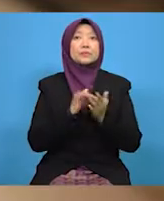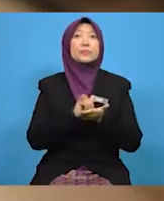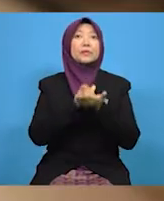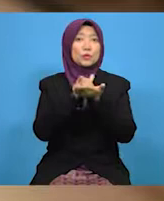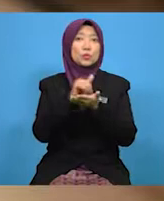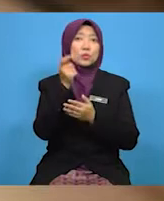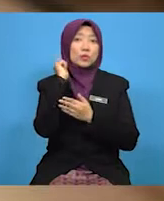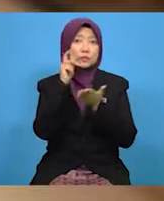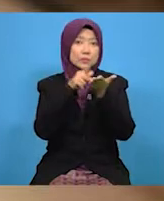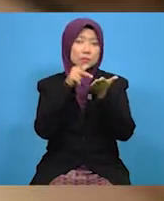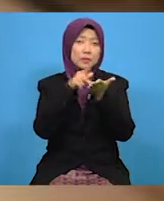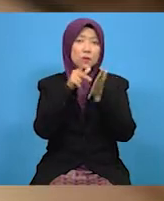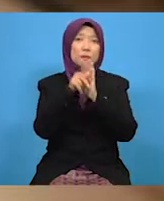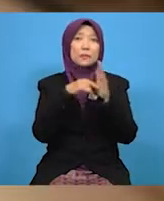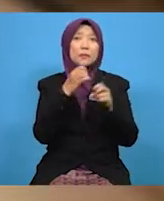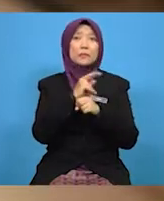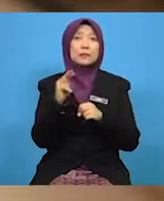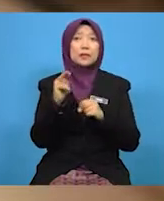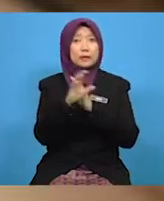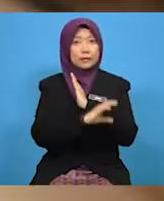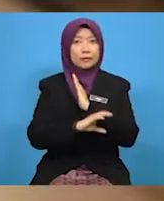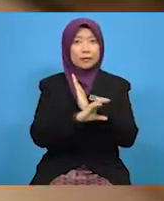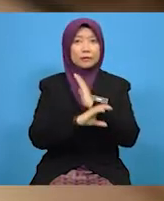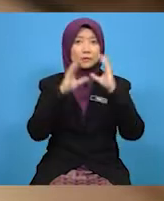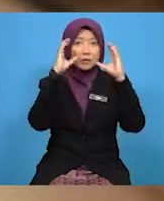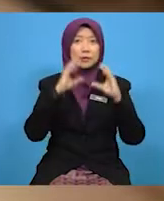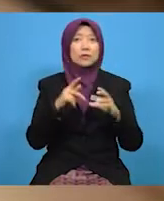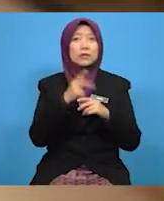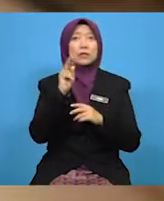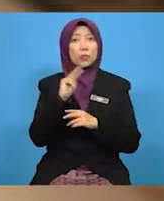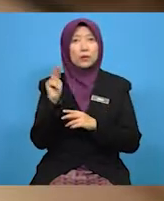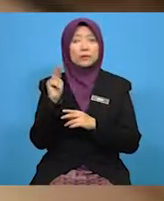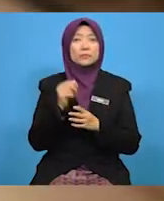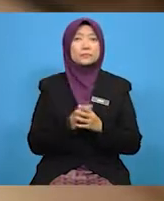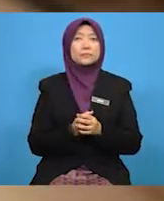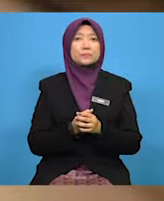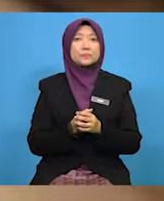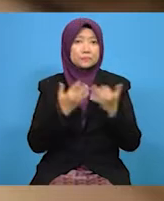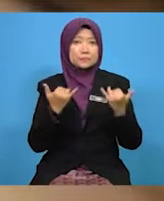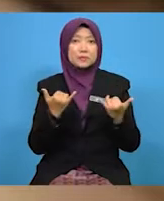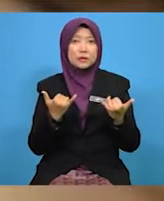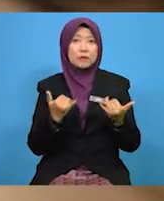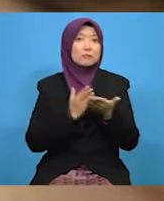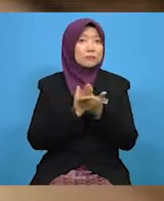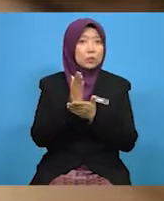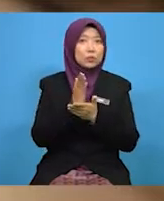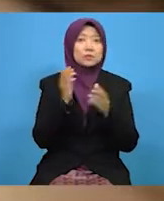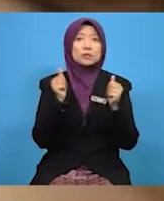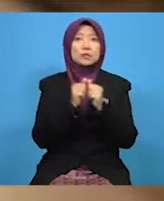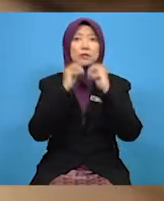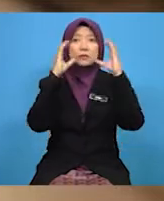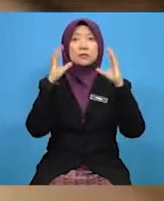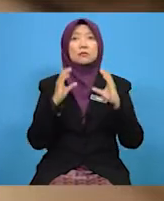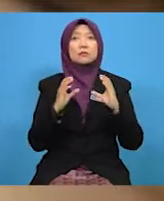Begitulah tadi penghitungan pendapatan negara kaedah keluaran. Saya akan teruskan pengajaran pada hari ini